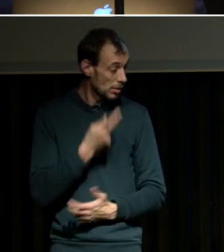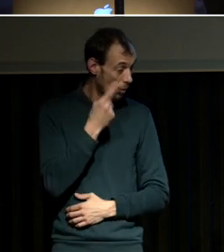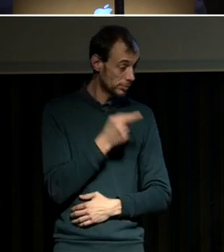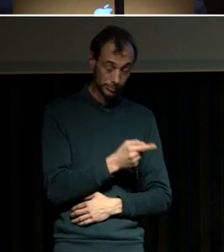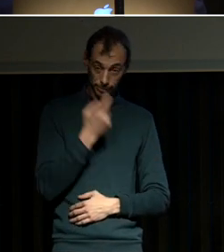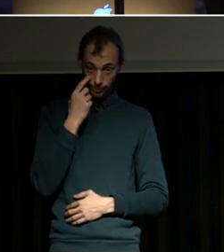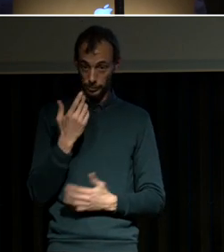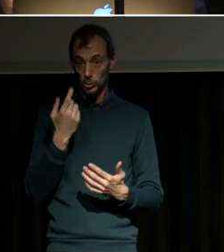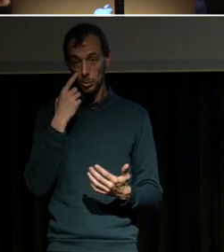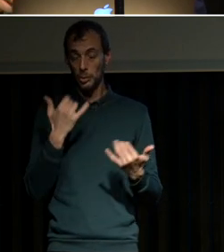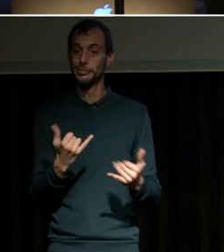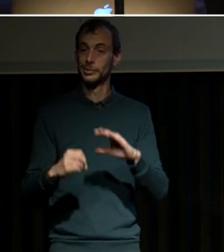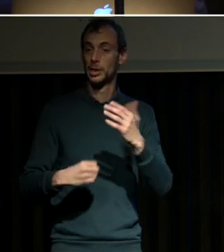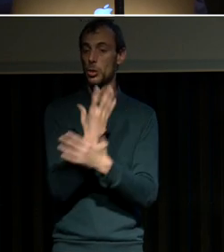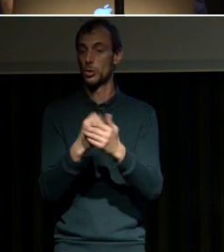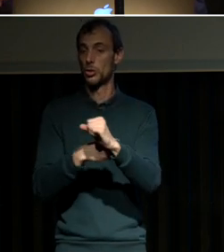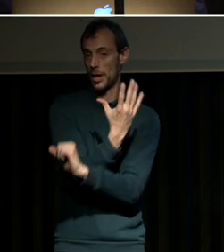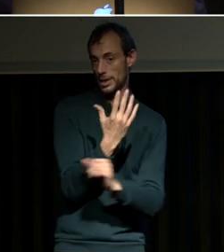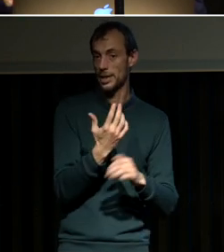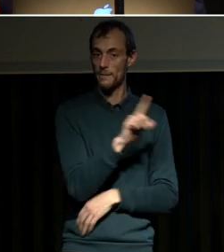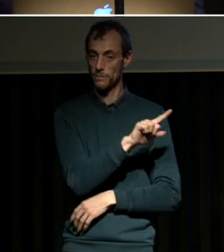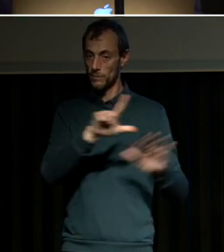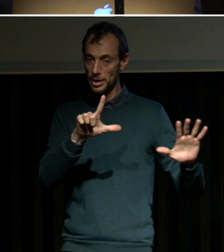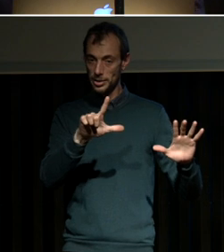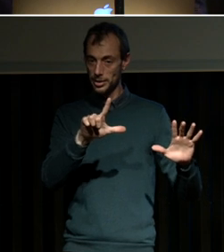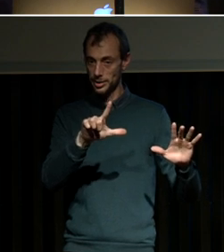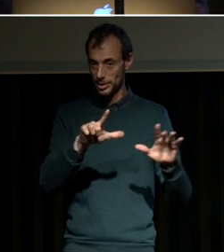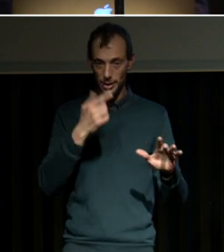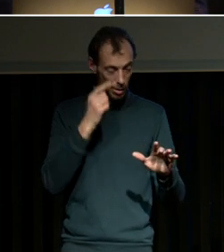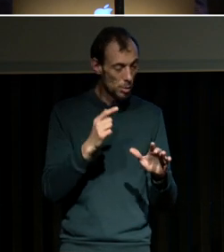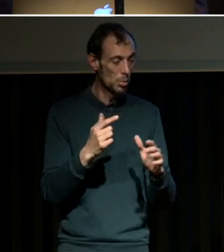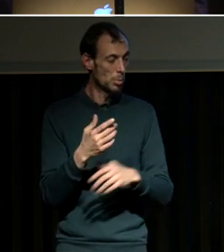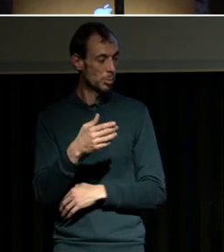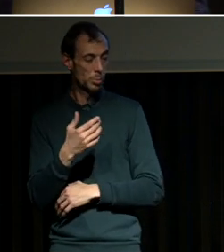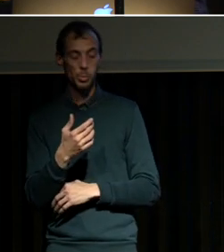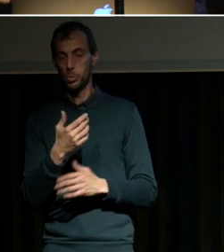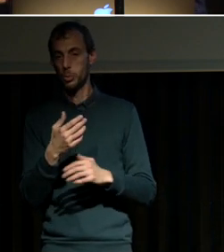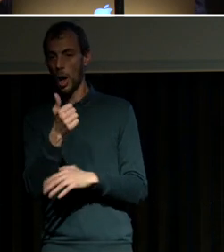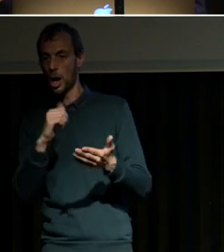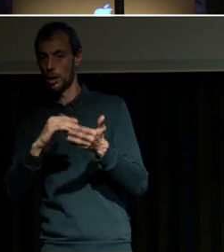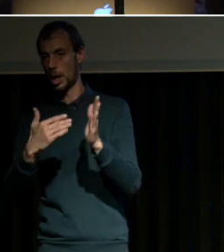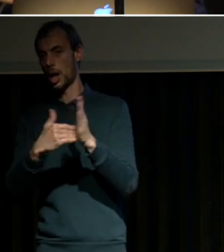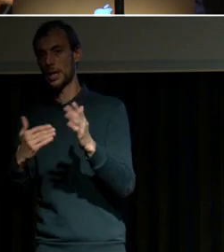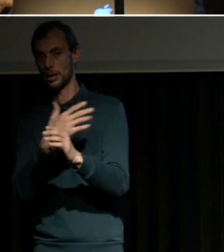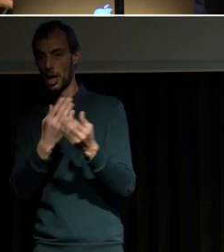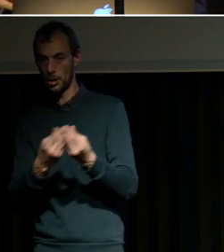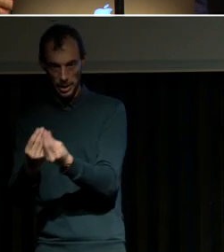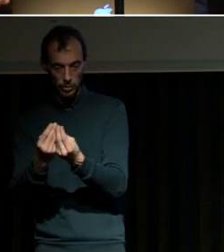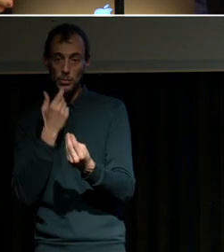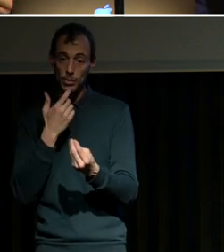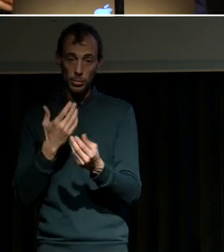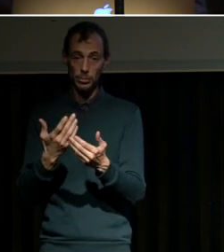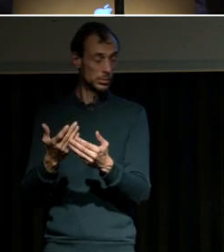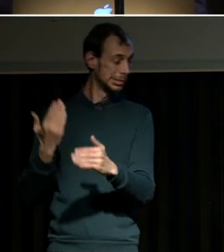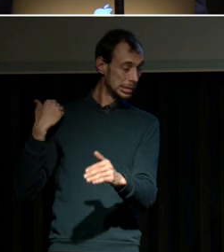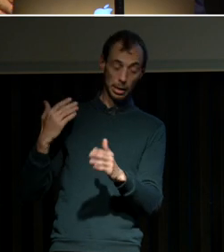donneurs par million d'habitants. En 2019, en moyenne, c'était 26 donneurs par million d'habitants. C'est-à-dire qu'en Aquitaine, malgré la grande catastrophe du Covid,